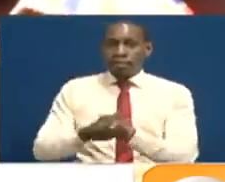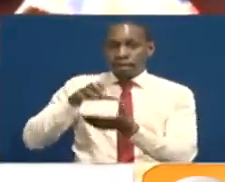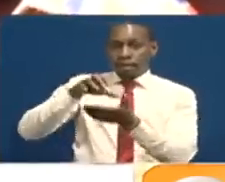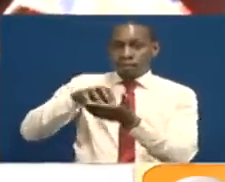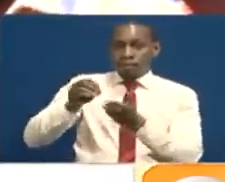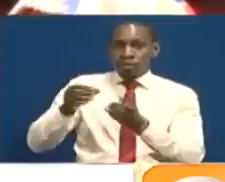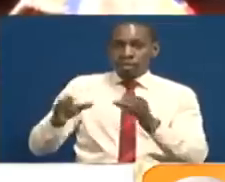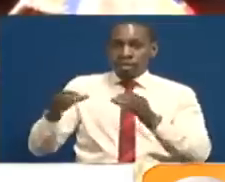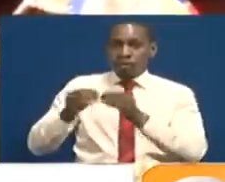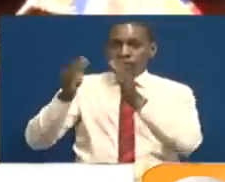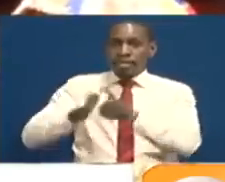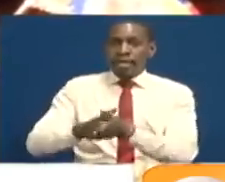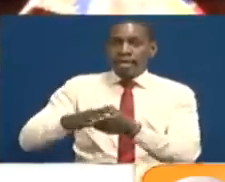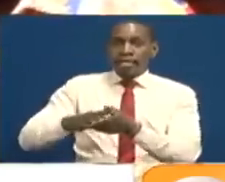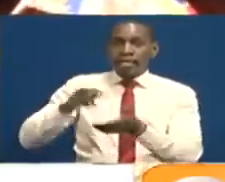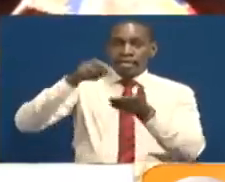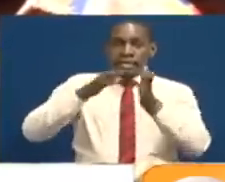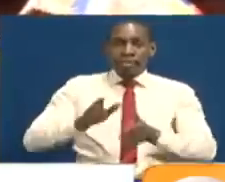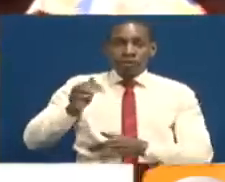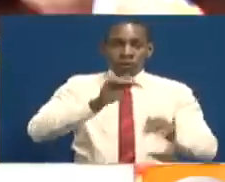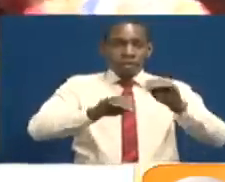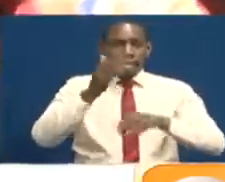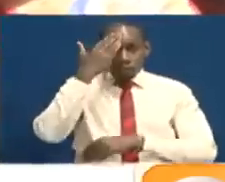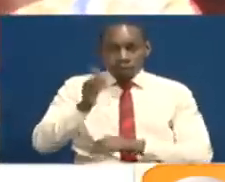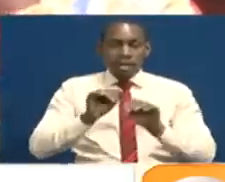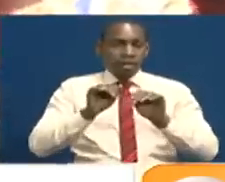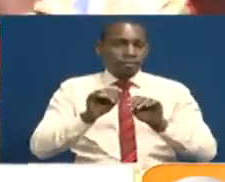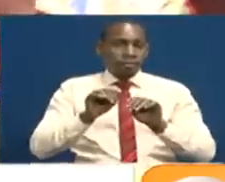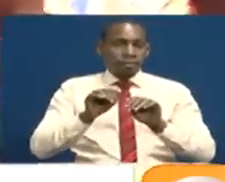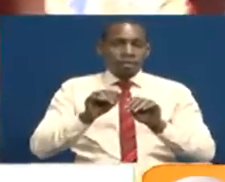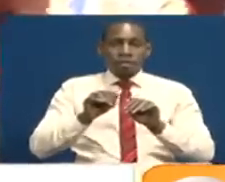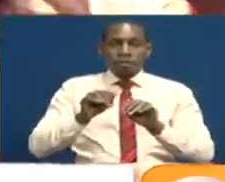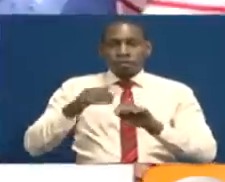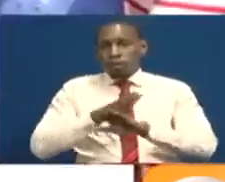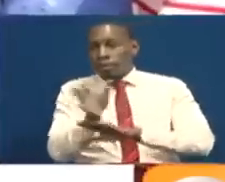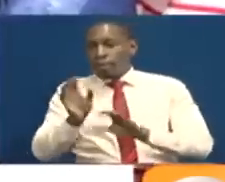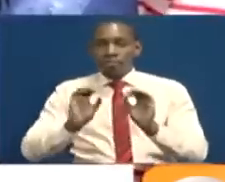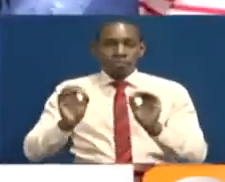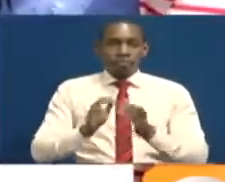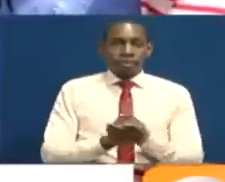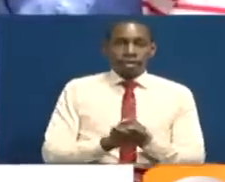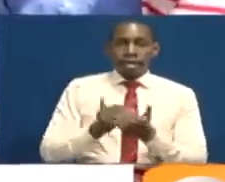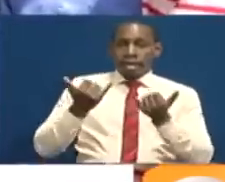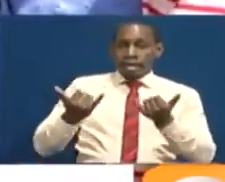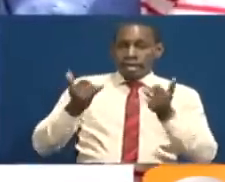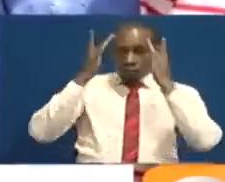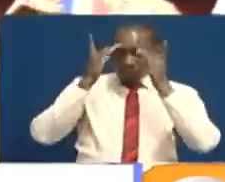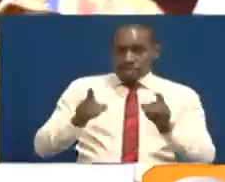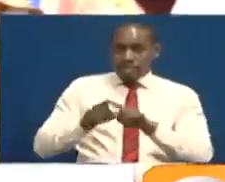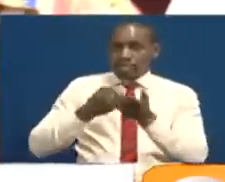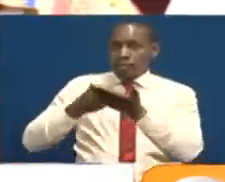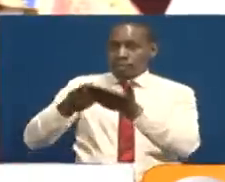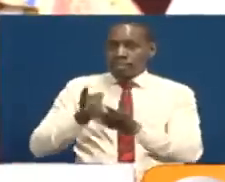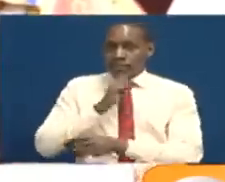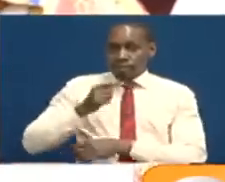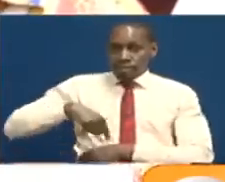our party leader as a candidate for the elections so that we cannot be taken for a ride. But what we have decided and we have discussed